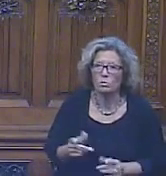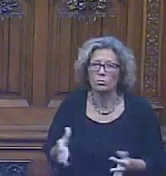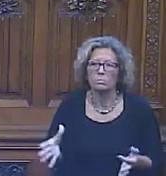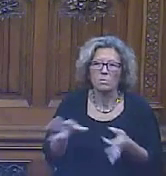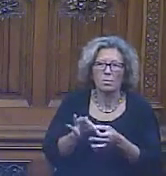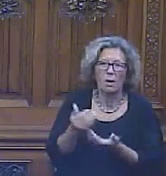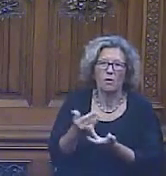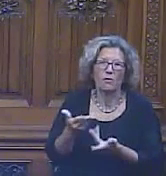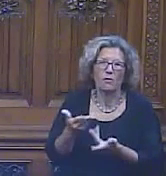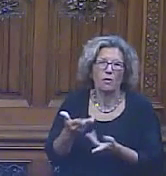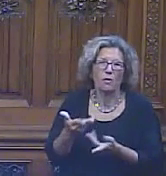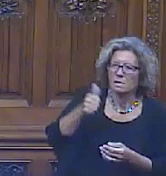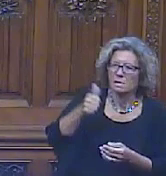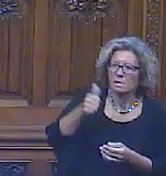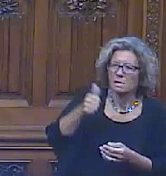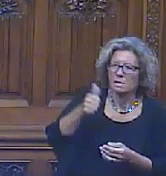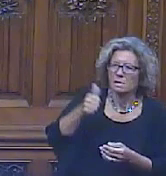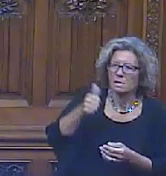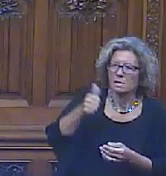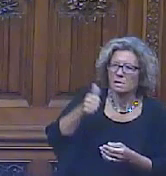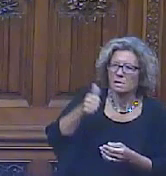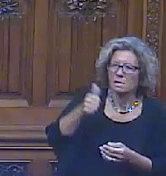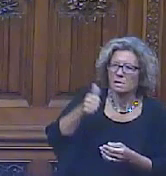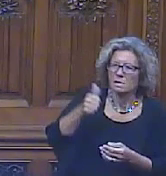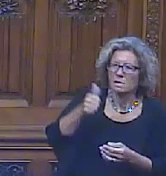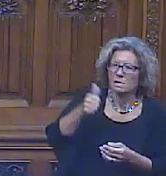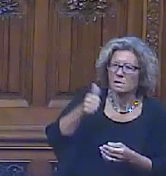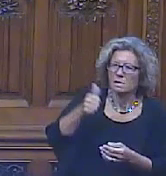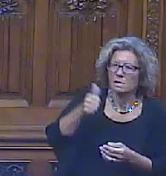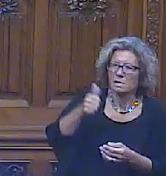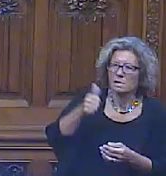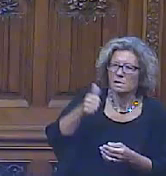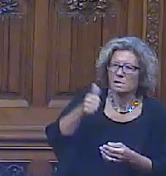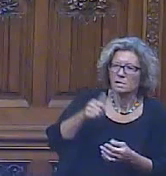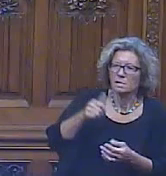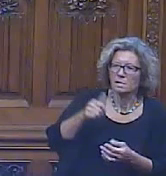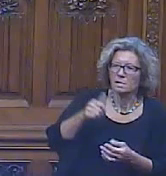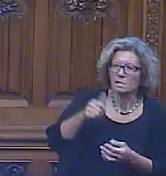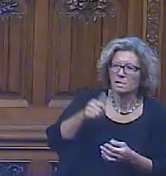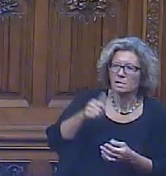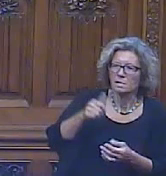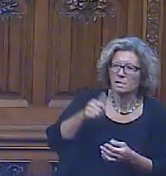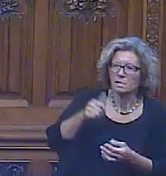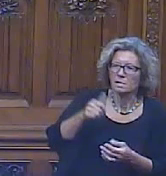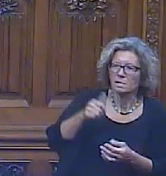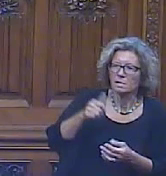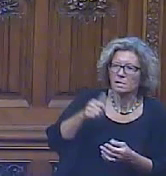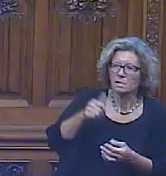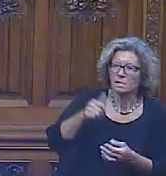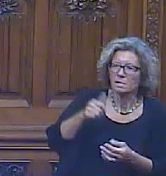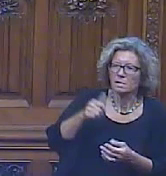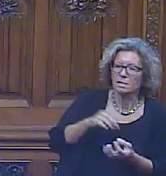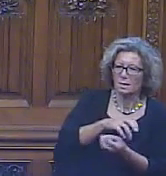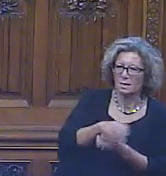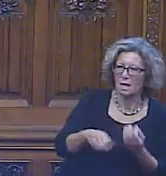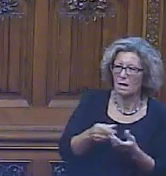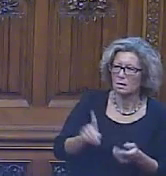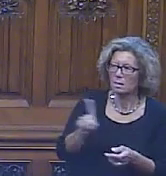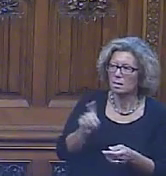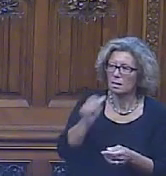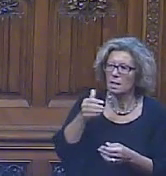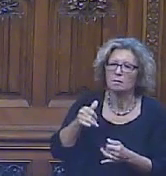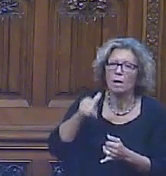nicht, welche Verfügbarkeit er meint, aber es ist relativ eindeutig, dass das ein Zeichen von Verfügbarkeit ist. Das ist der erste Skandal. Da gibt es